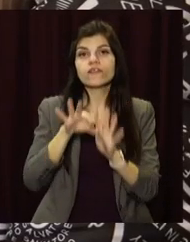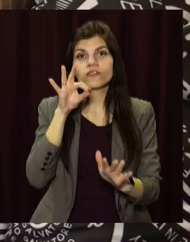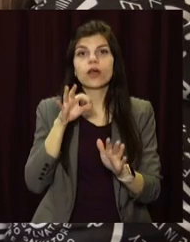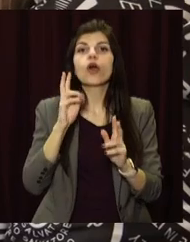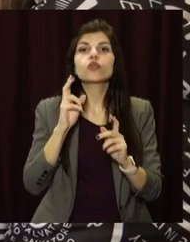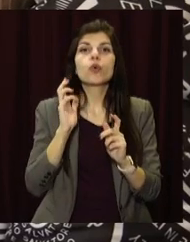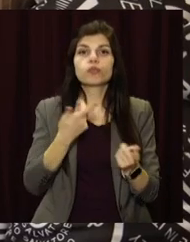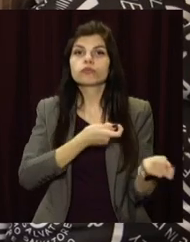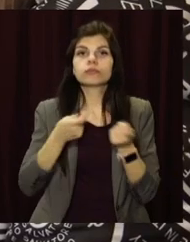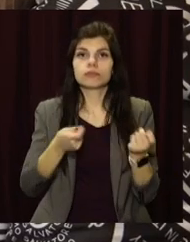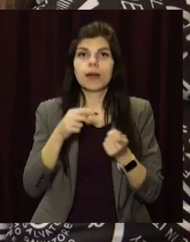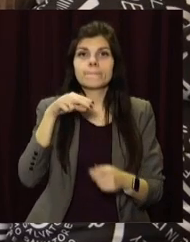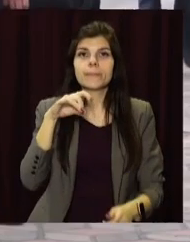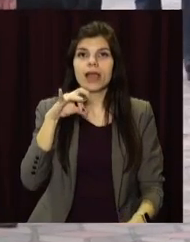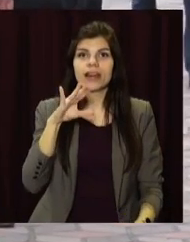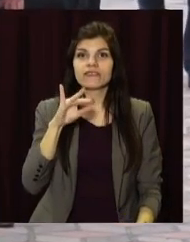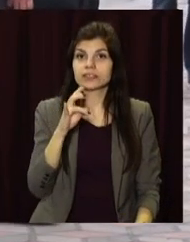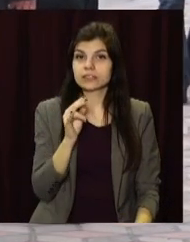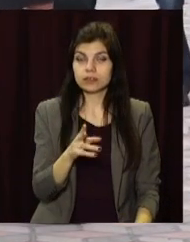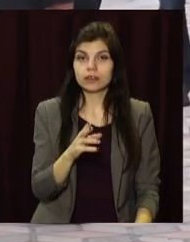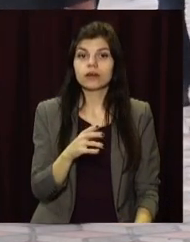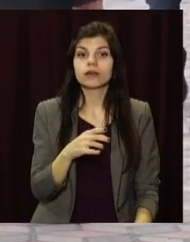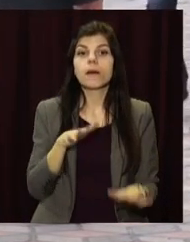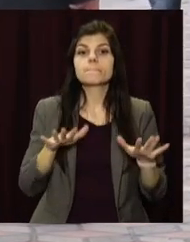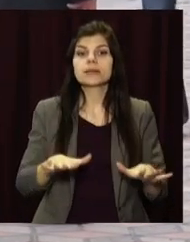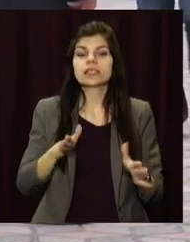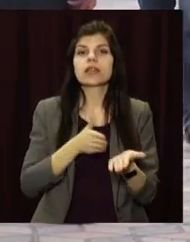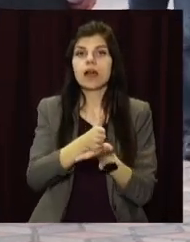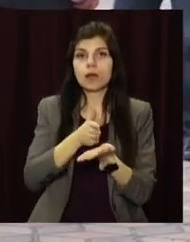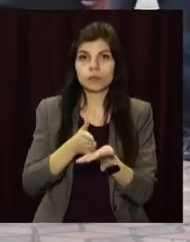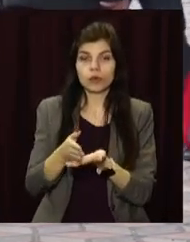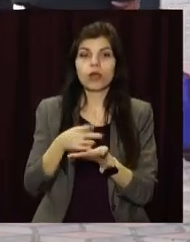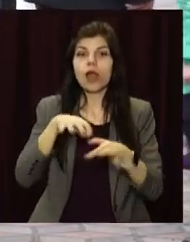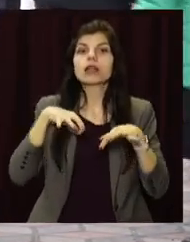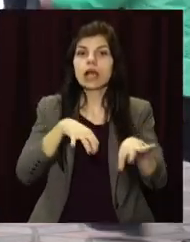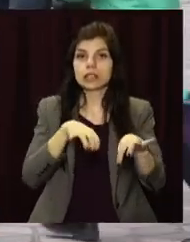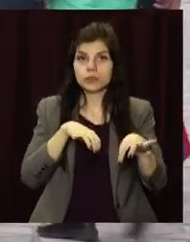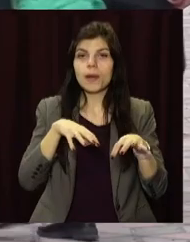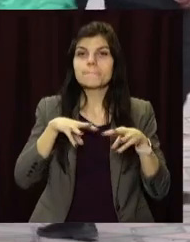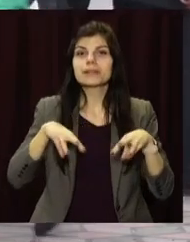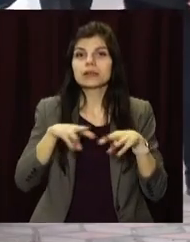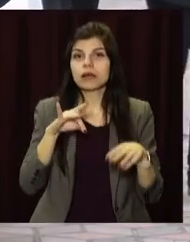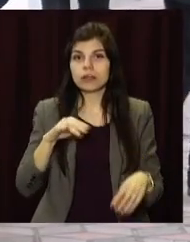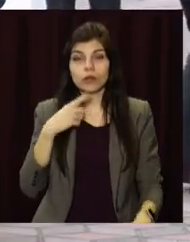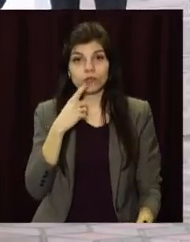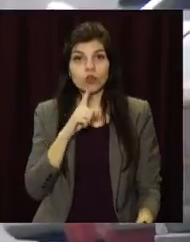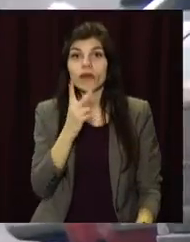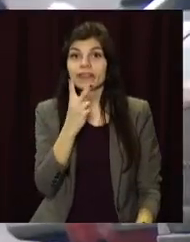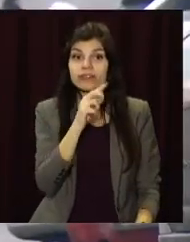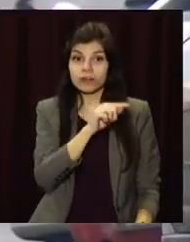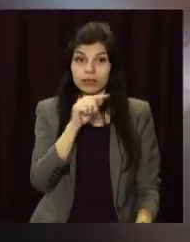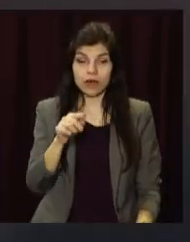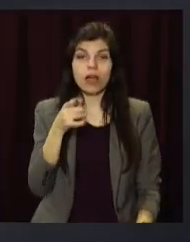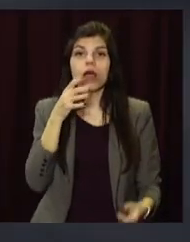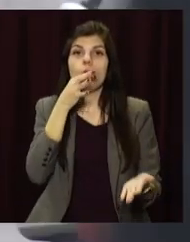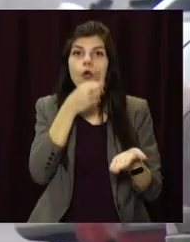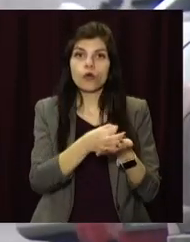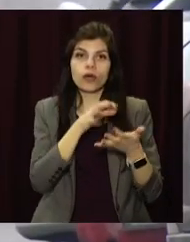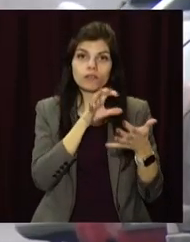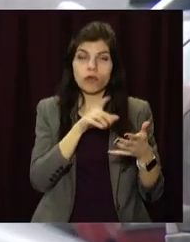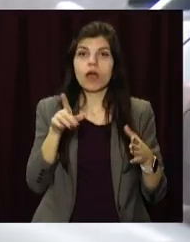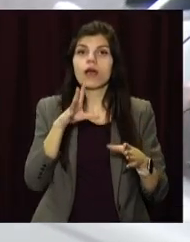перевізників на 10 міських маршрутах. Скільки було претендентів та хто став переможцем – далі в сюжеті.